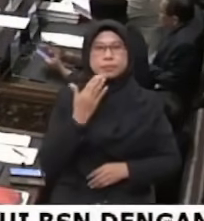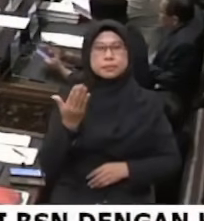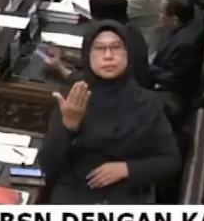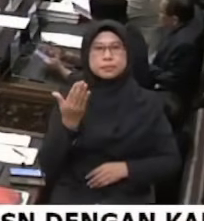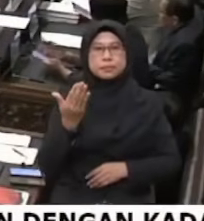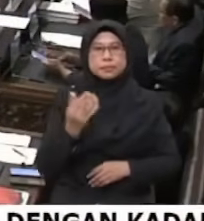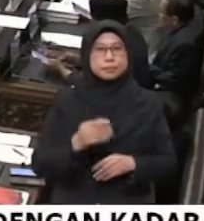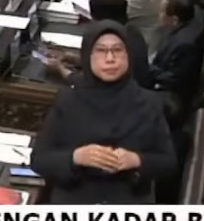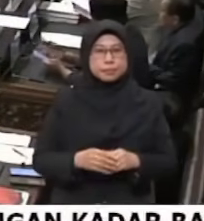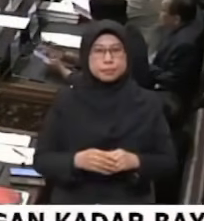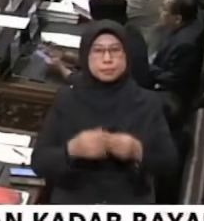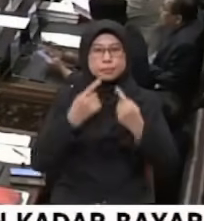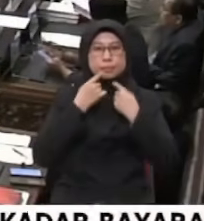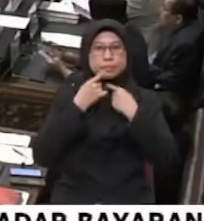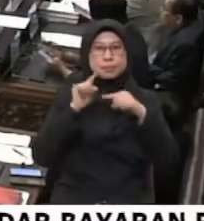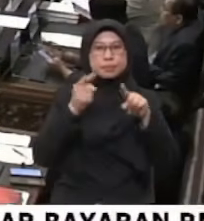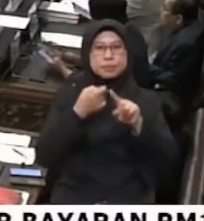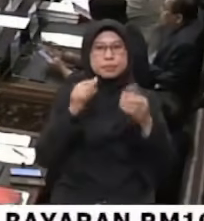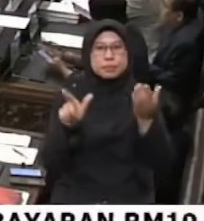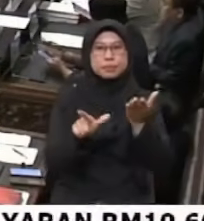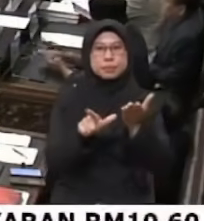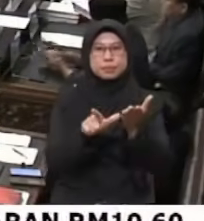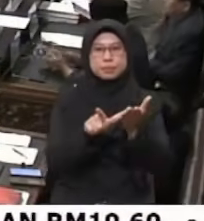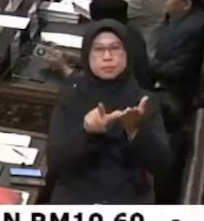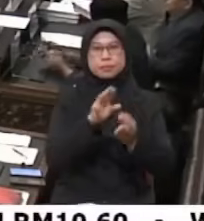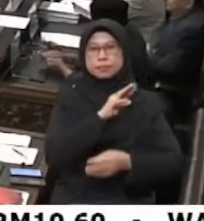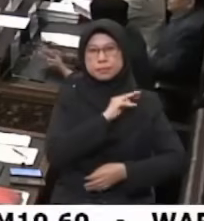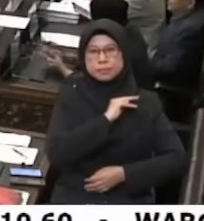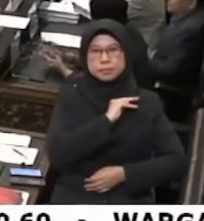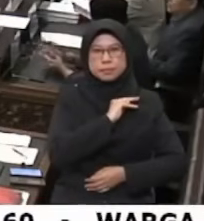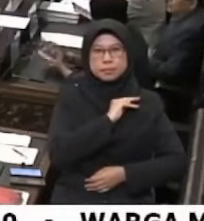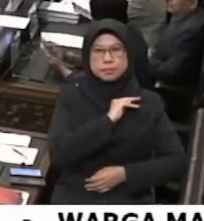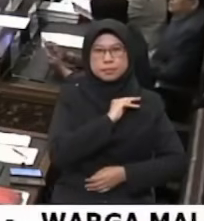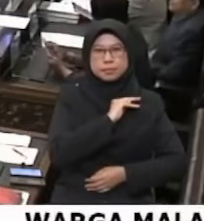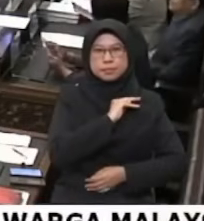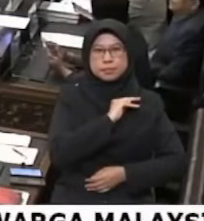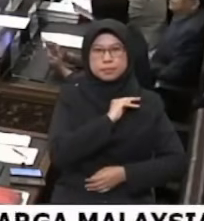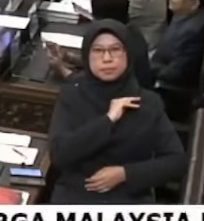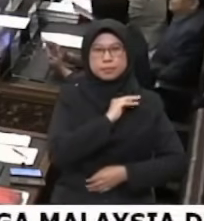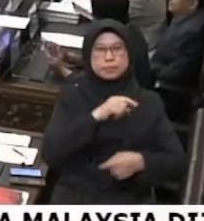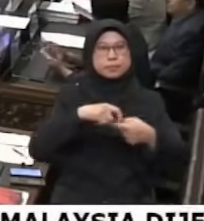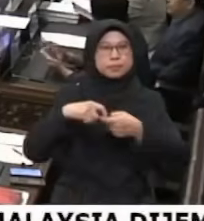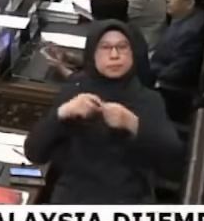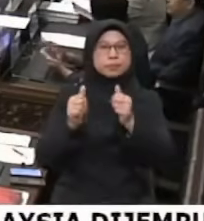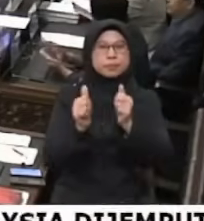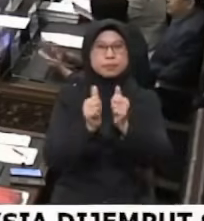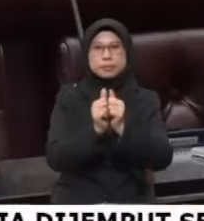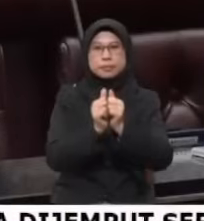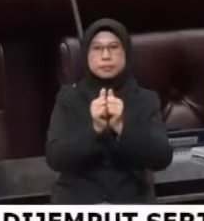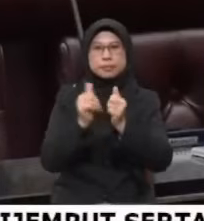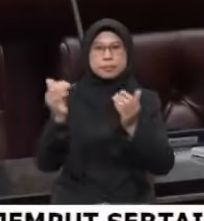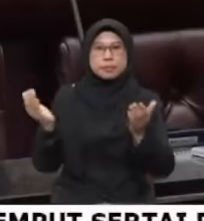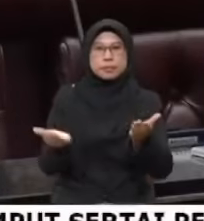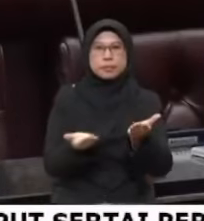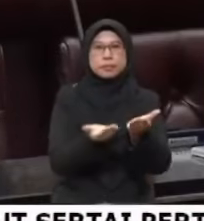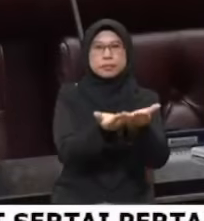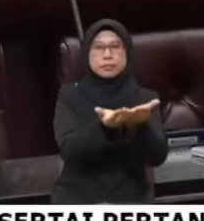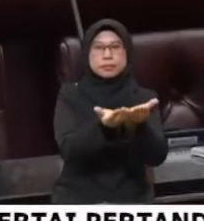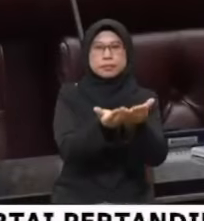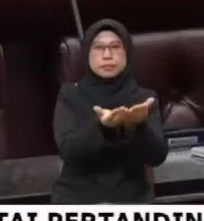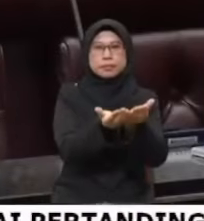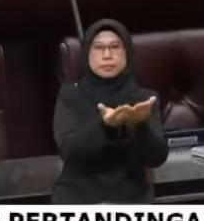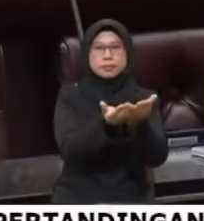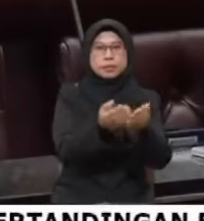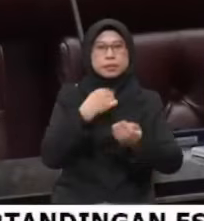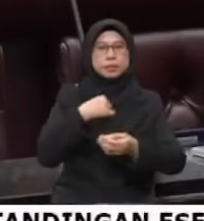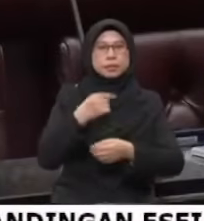kasih jawapan daripada timbalan menteri berkaitan dengan perkepalan juga saya